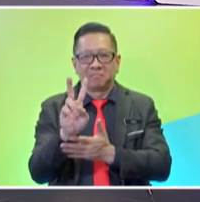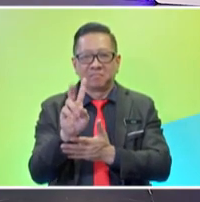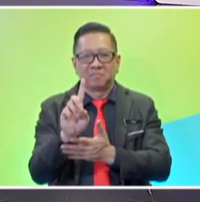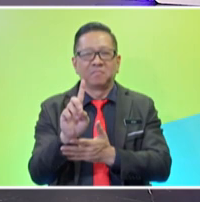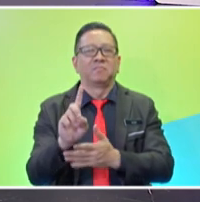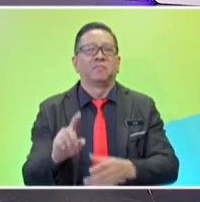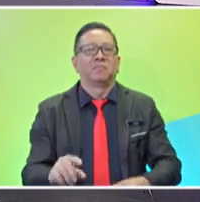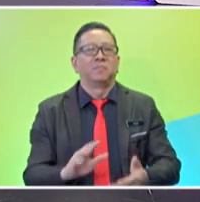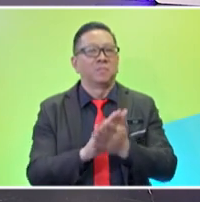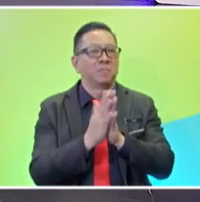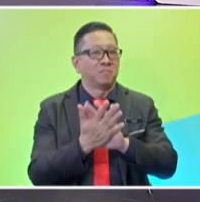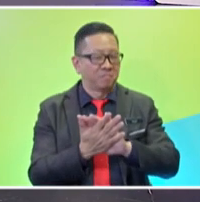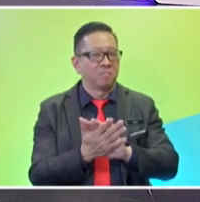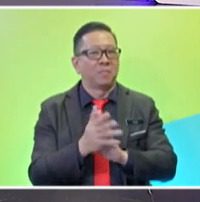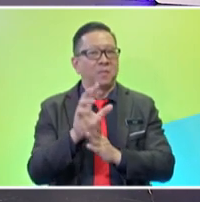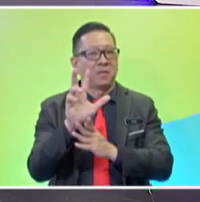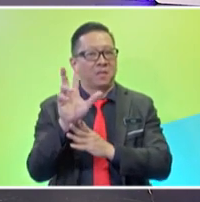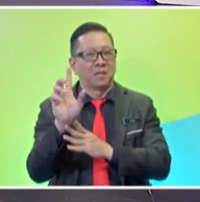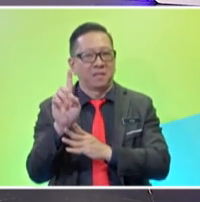objek 3D